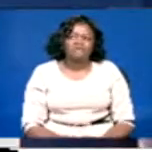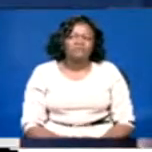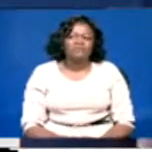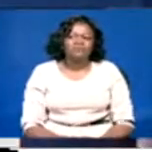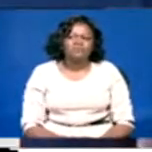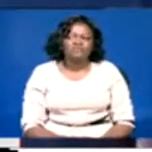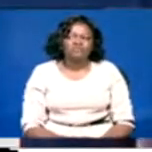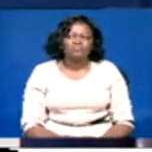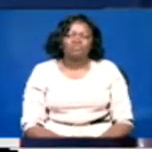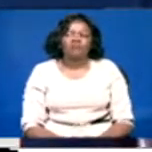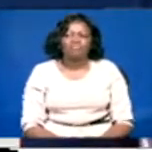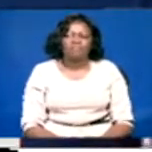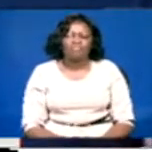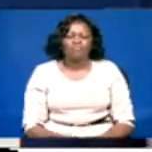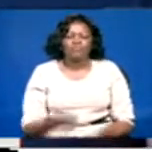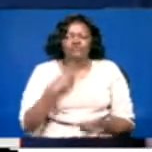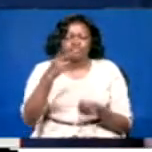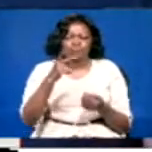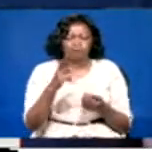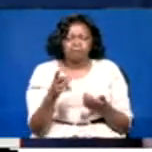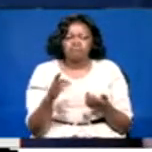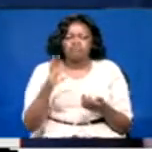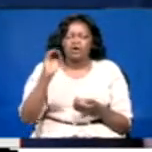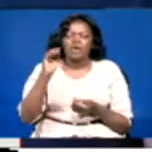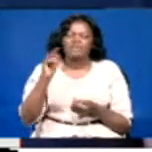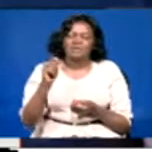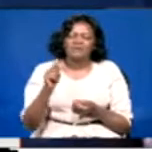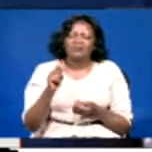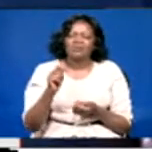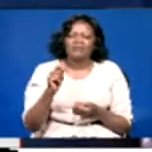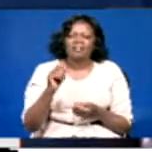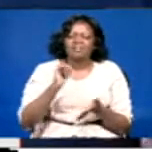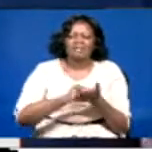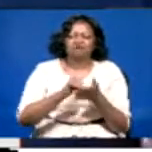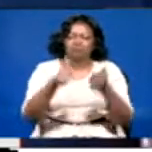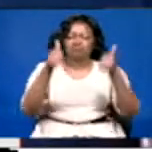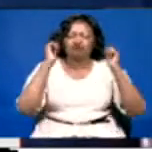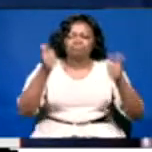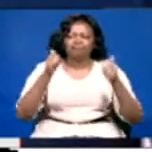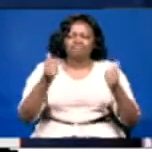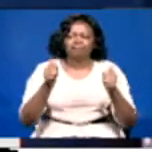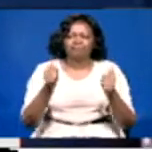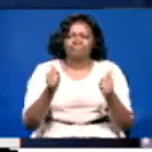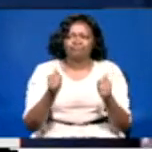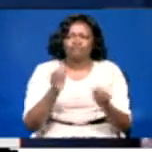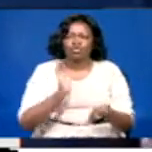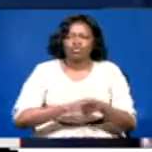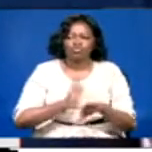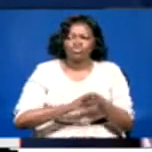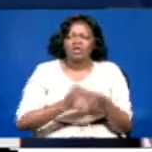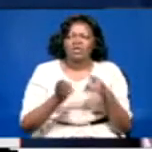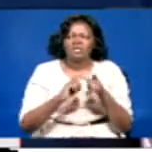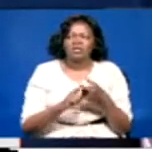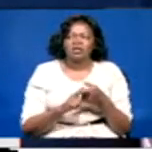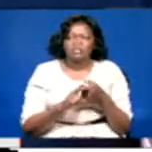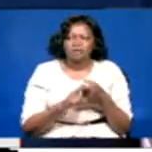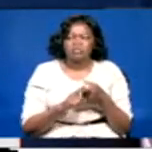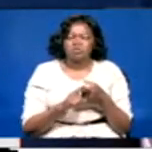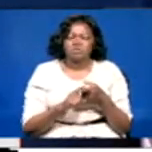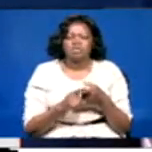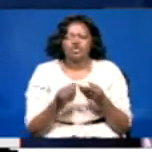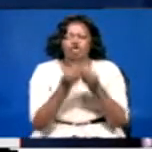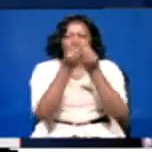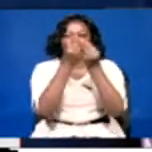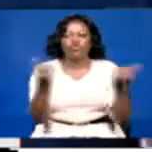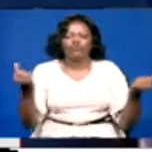We would like to see a cabinet that is competent, that is in sync with the current global need, because